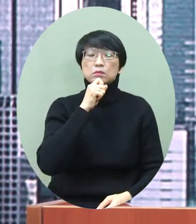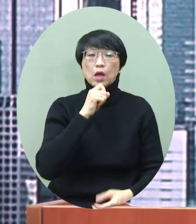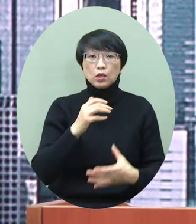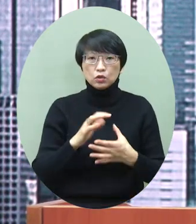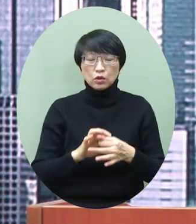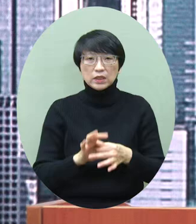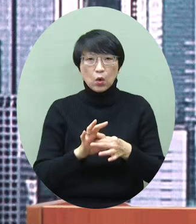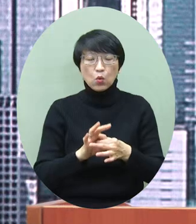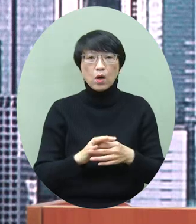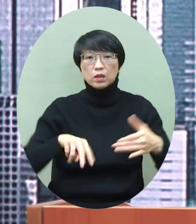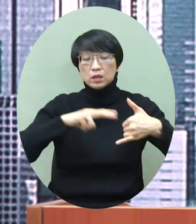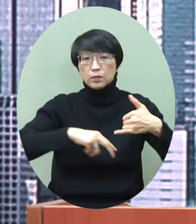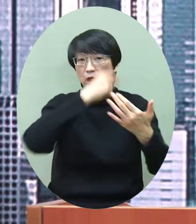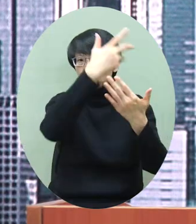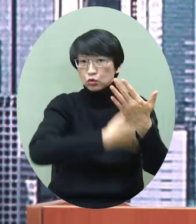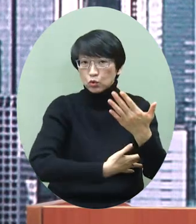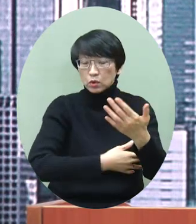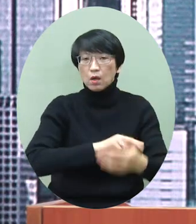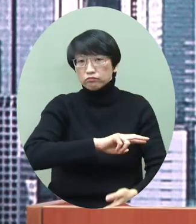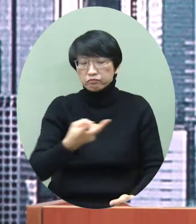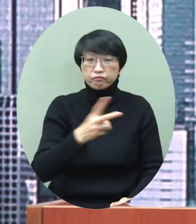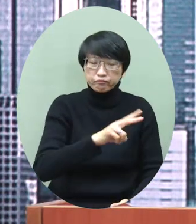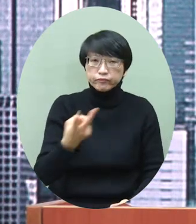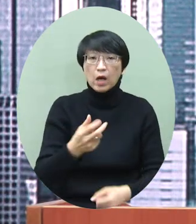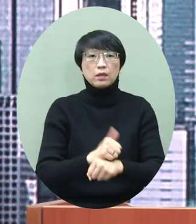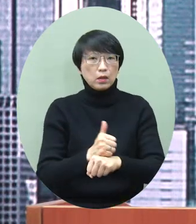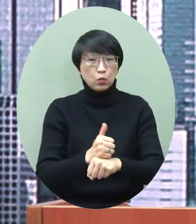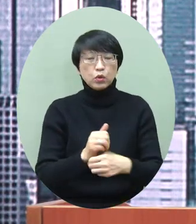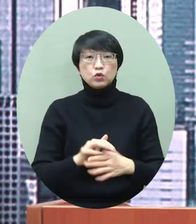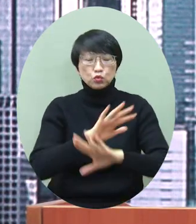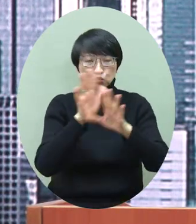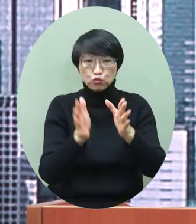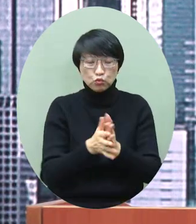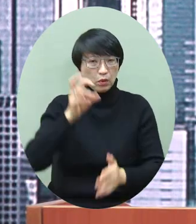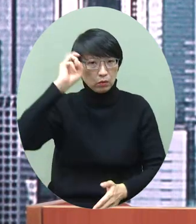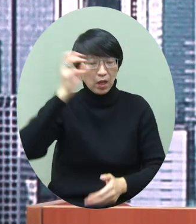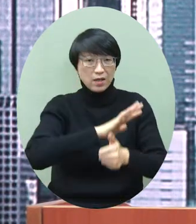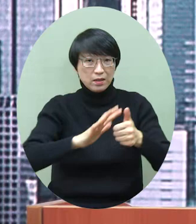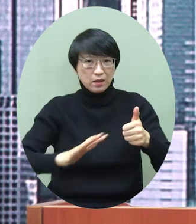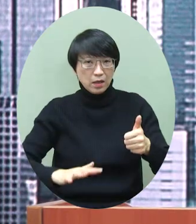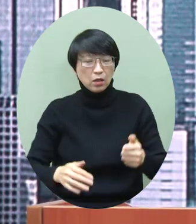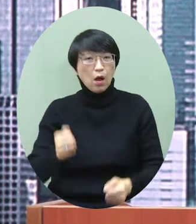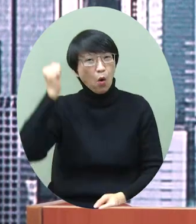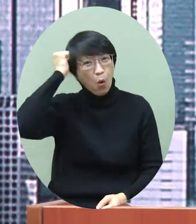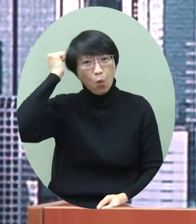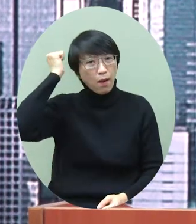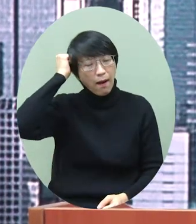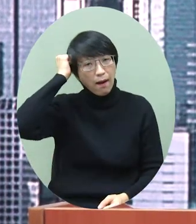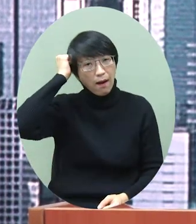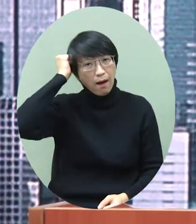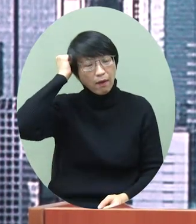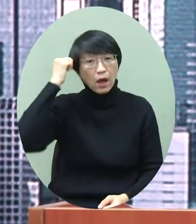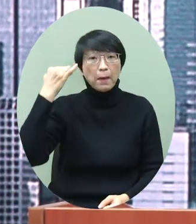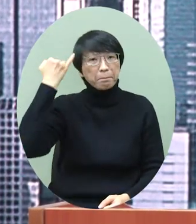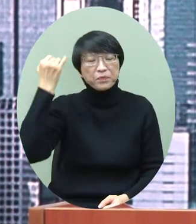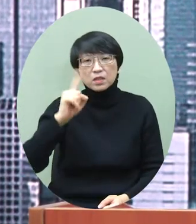嘅一啲檢疫政策同措施咧，可能都會有個調整。咁所以咧，就所有呢啲嘅因素咧，都會影響到咧，我哋係比較難去預計究竟